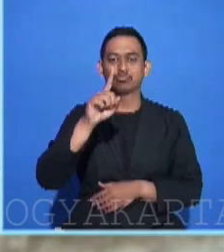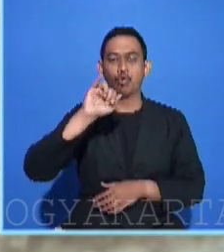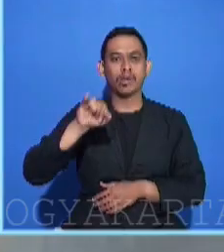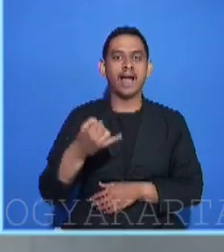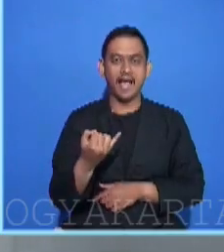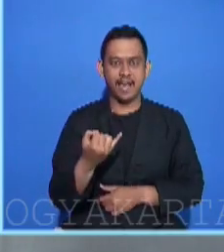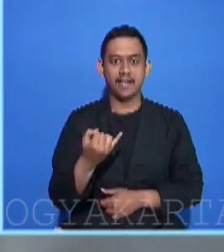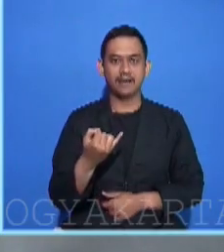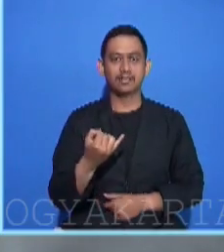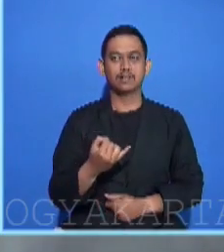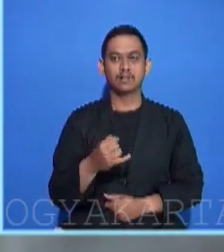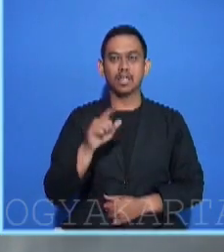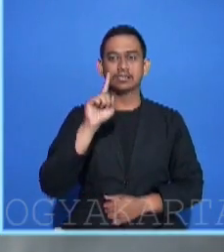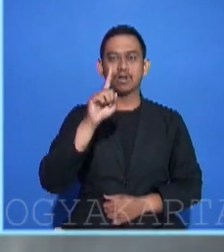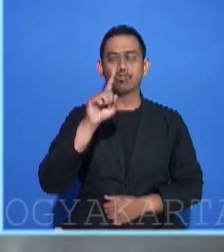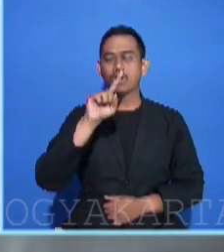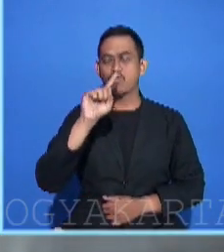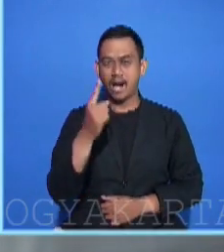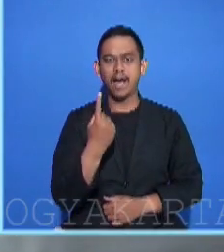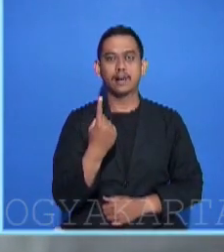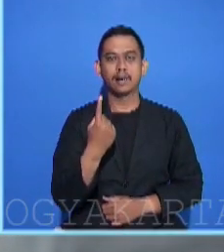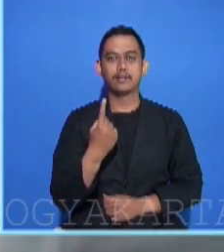umur Sekawan wulanan